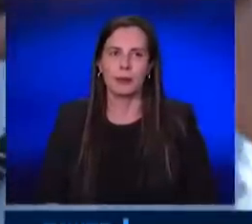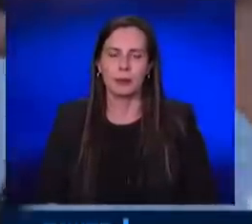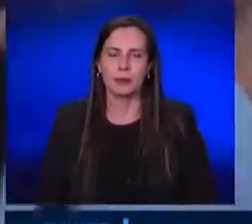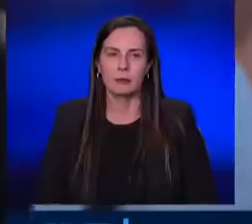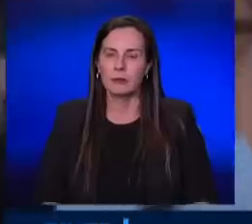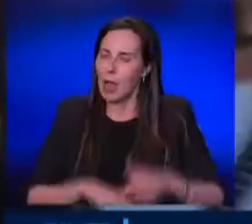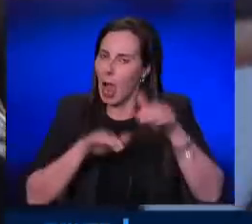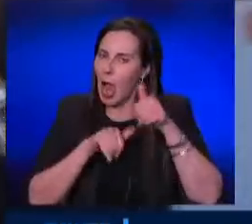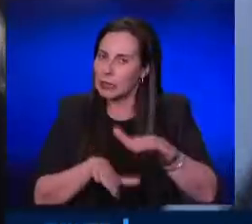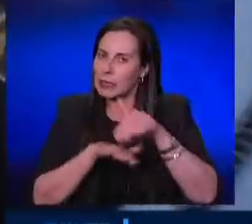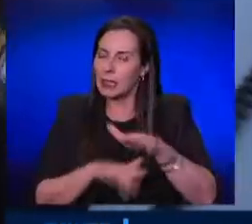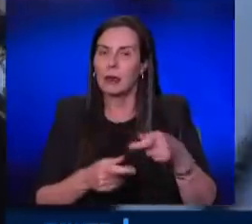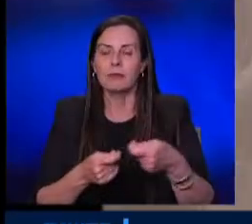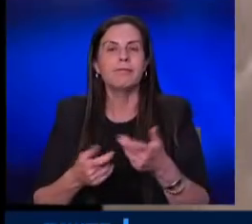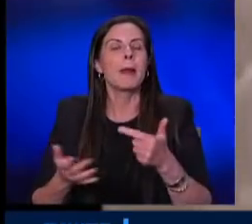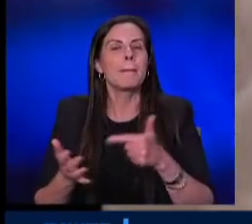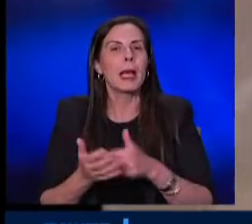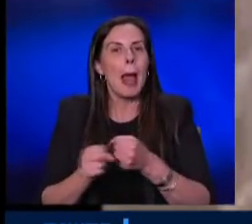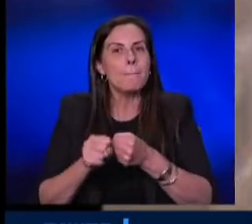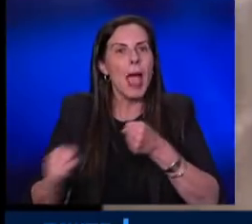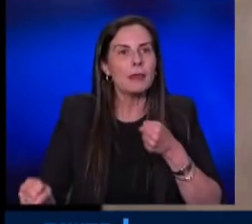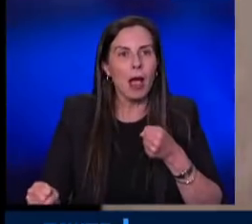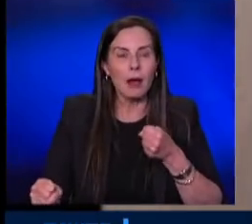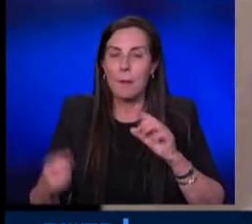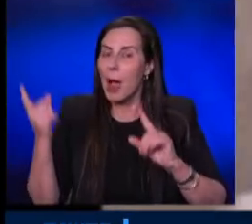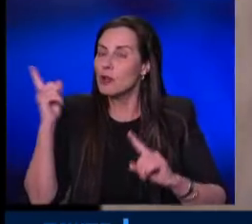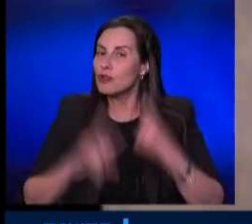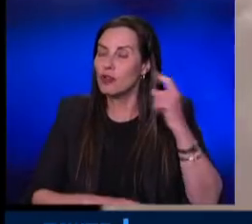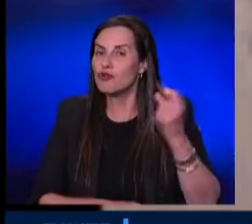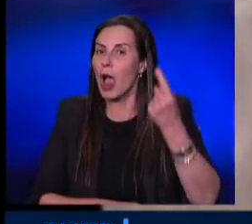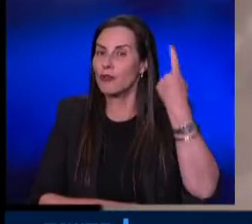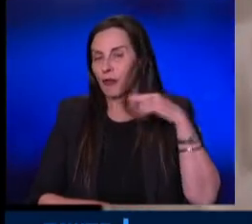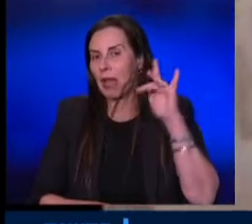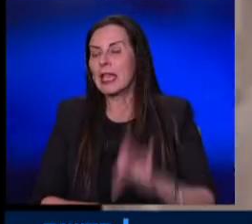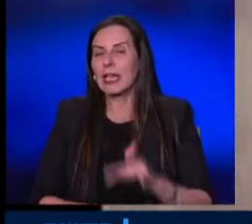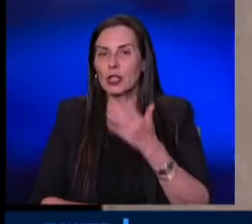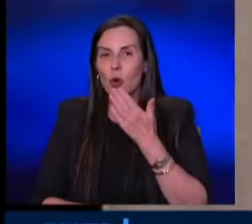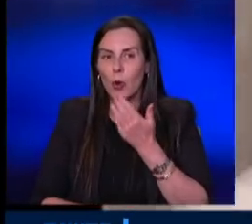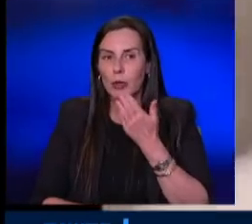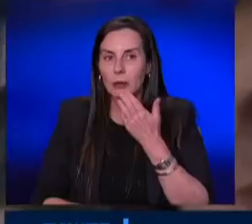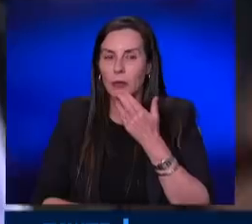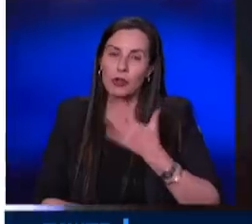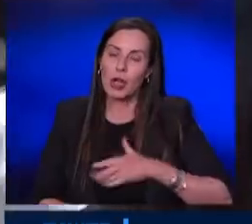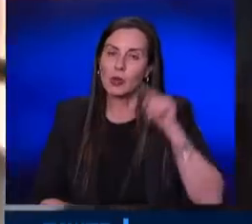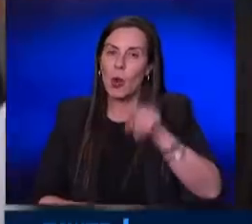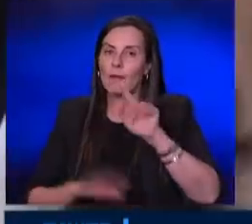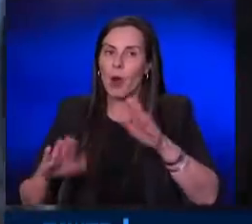הצעדה התארגנה בעקבות המתיחות הביטחונית ואירועי הטרור שהיו השבוע נגד יהודים שעשו את דרכם